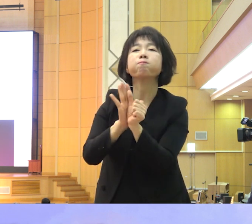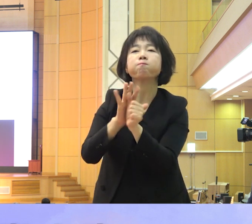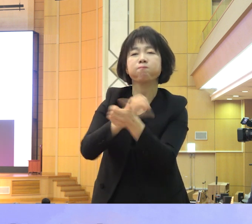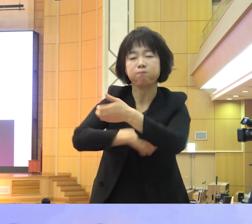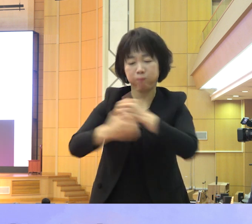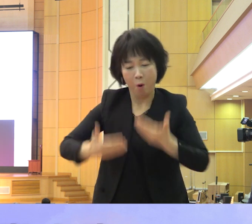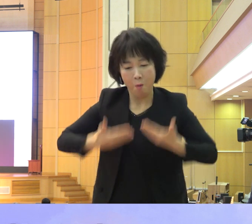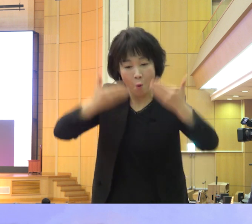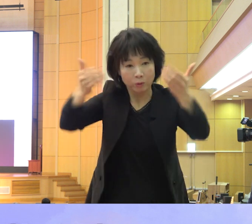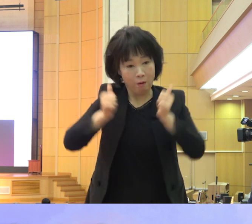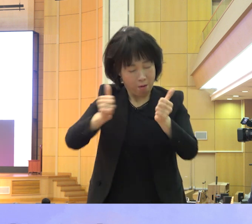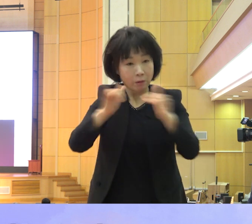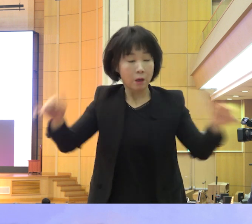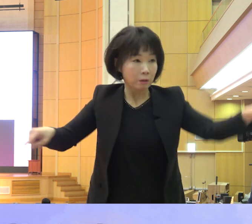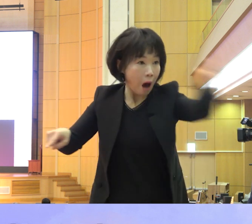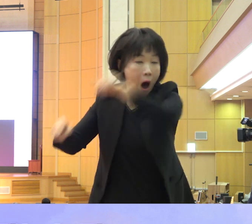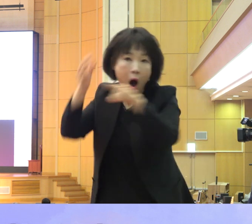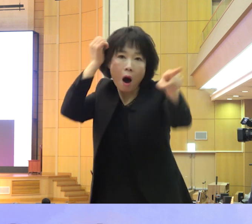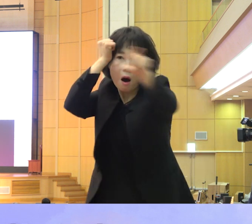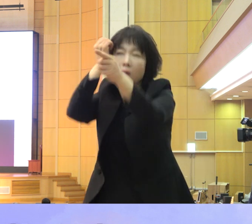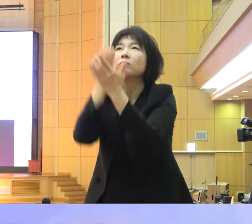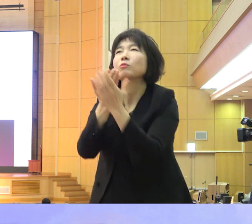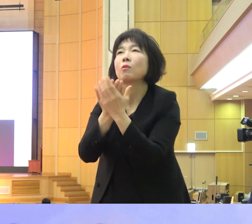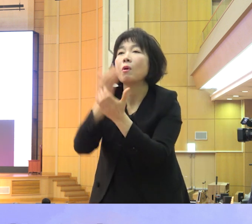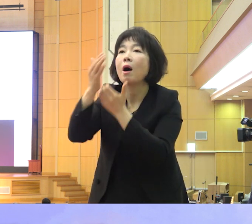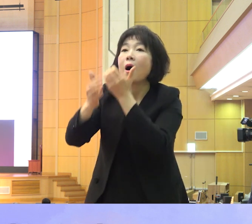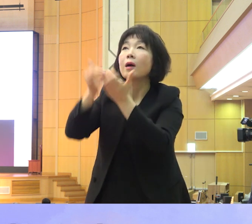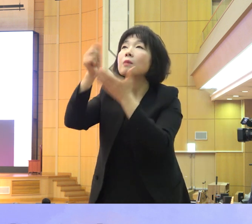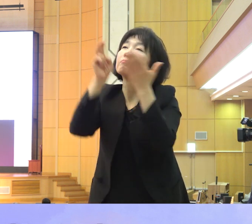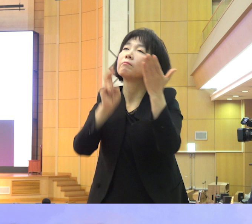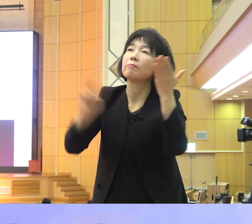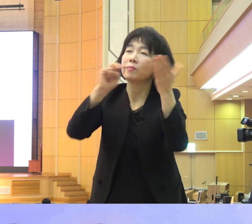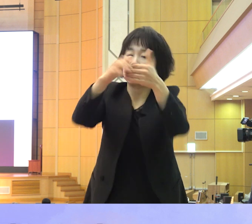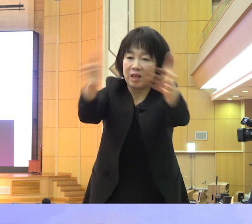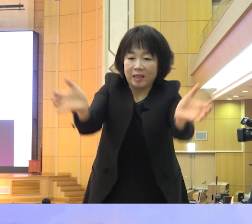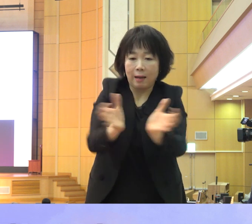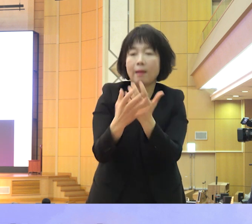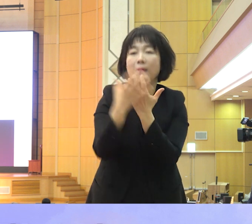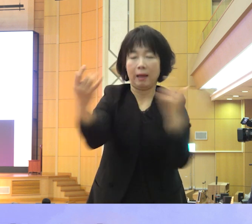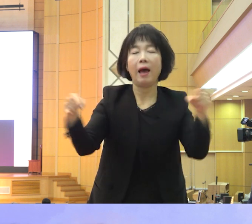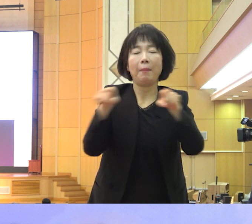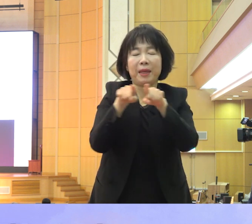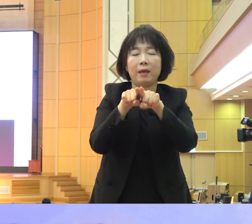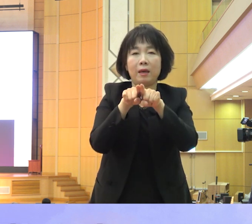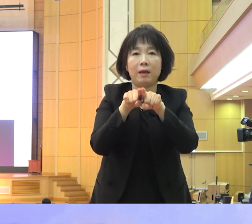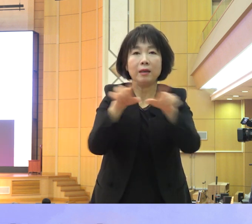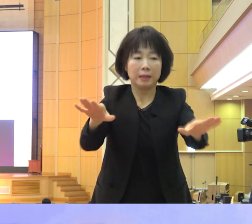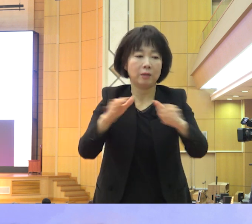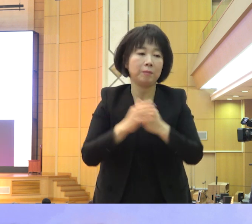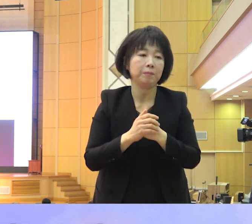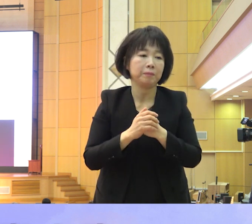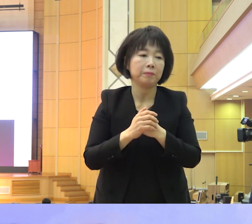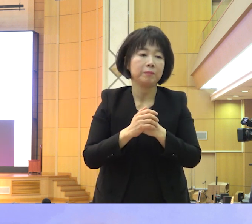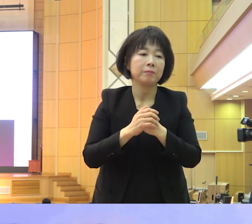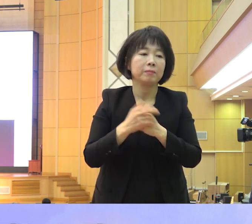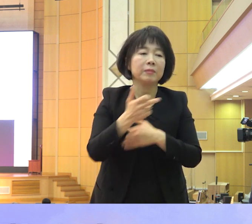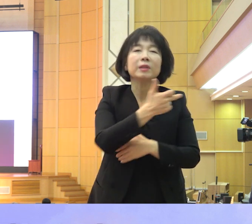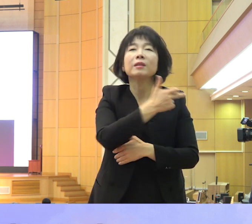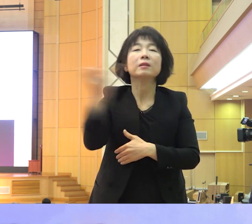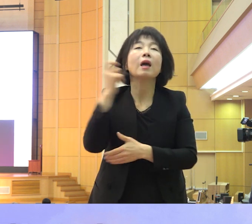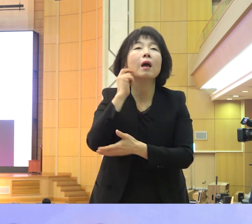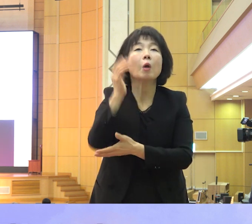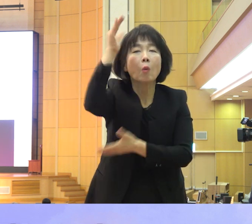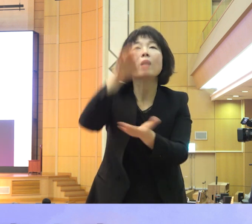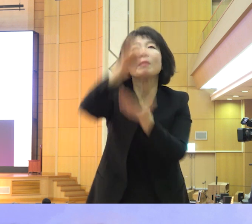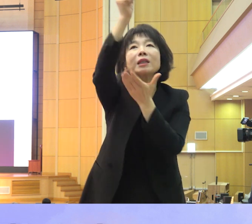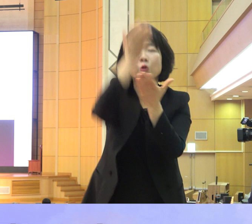봉사하는 손길들을 기억해 주시옵시고, 또한 주님의 성호를 찬양하는 찬양대 위에 함께하여 주셔서 아버지 앞에 큰 영광 돌 때